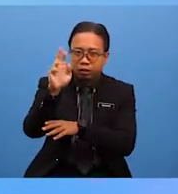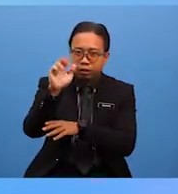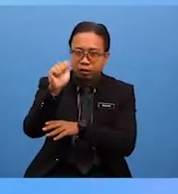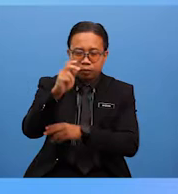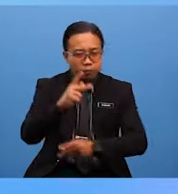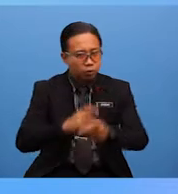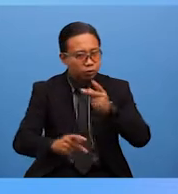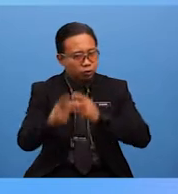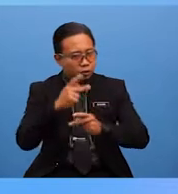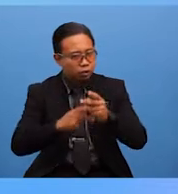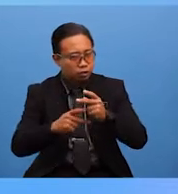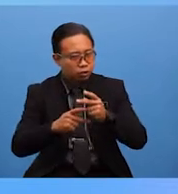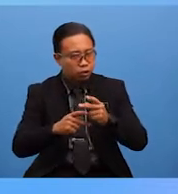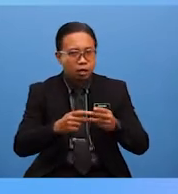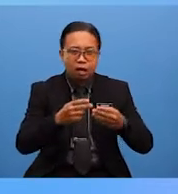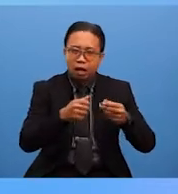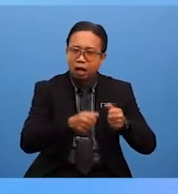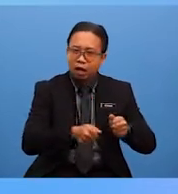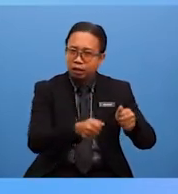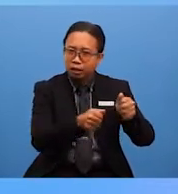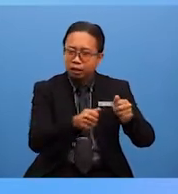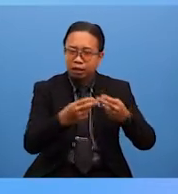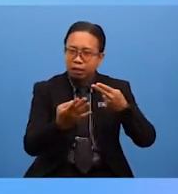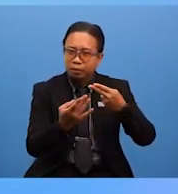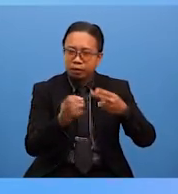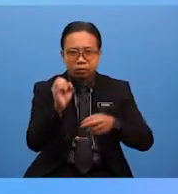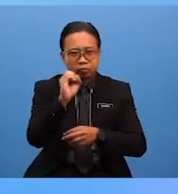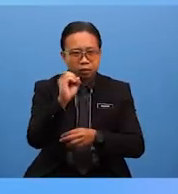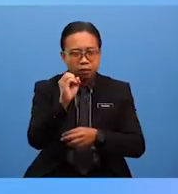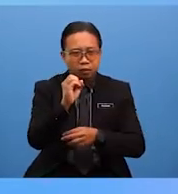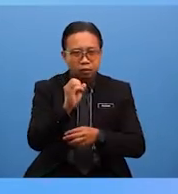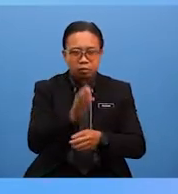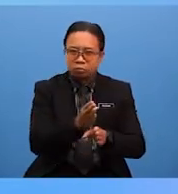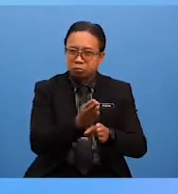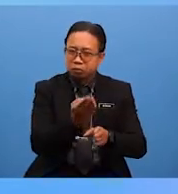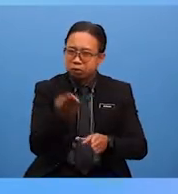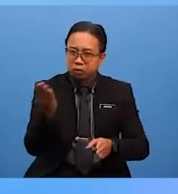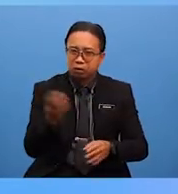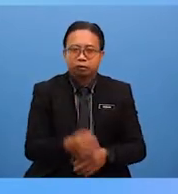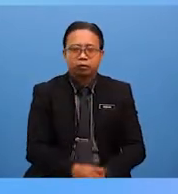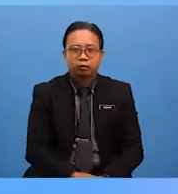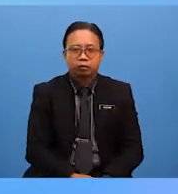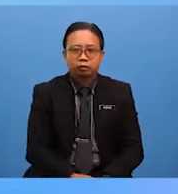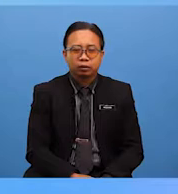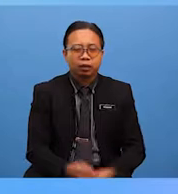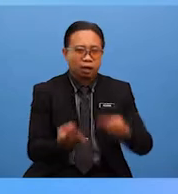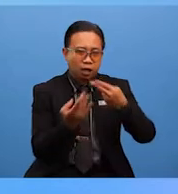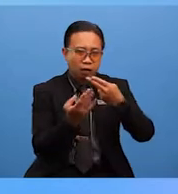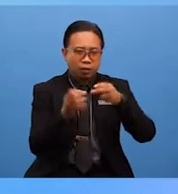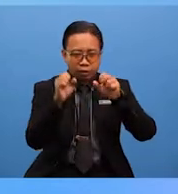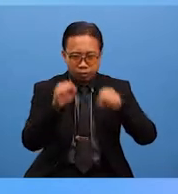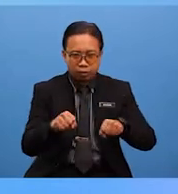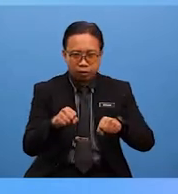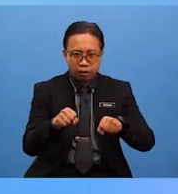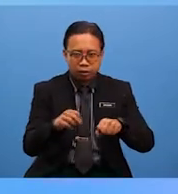pengaliran HB yang tidak memerlukan sebarang medium ke ini bermakna HB polimer